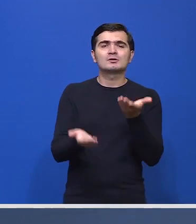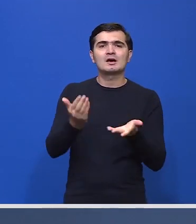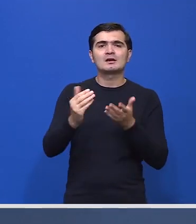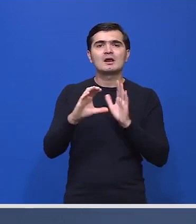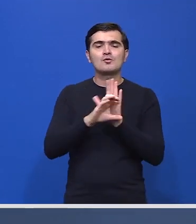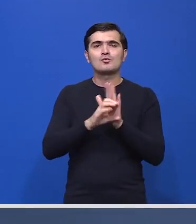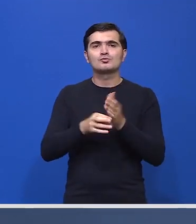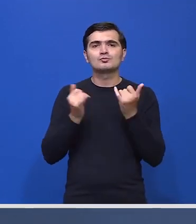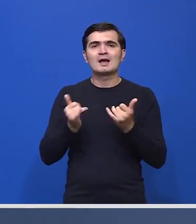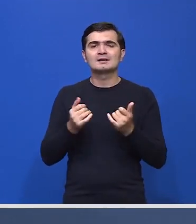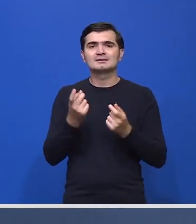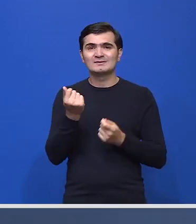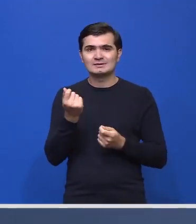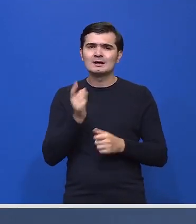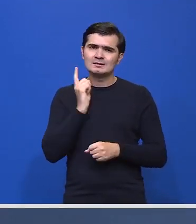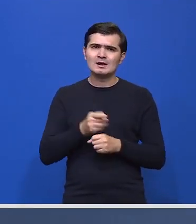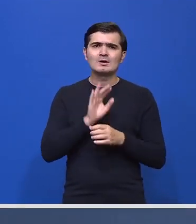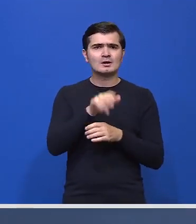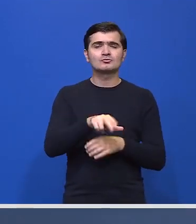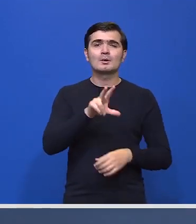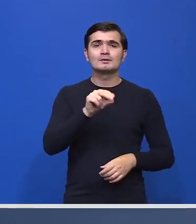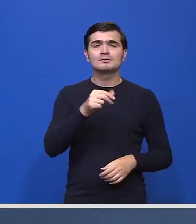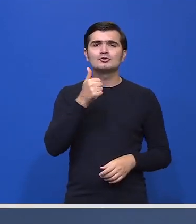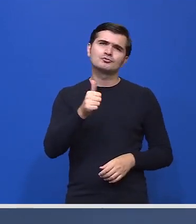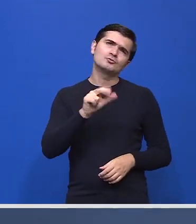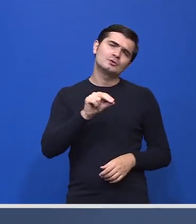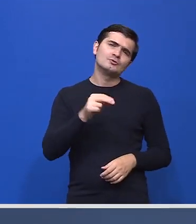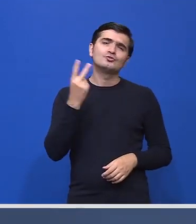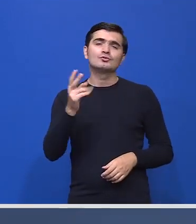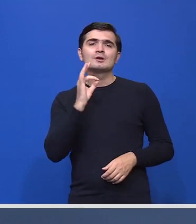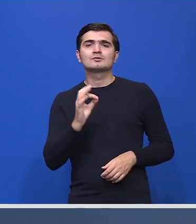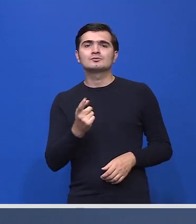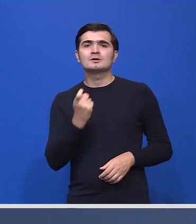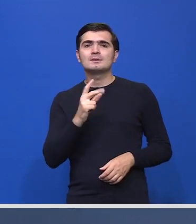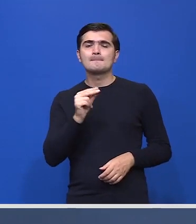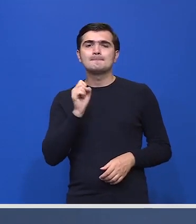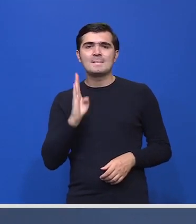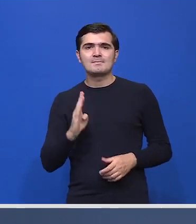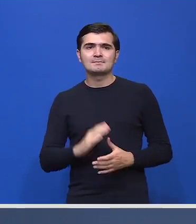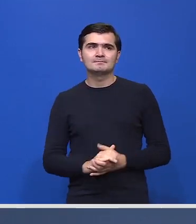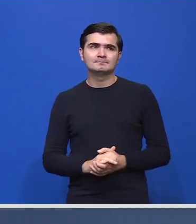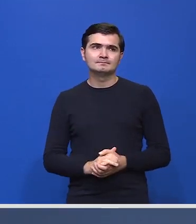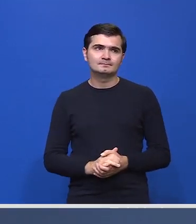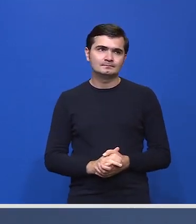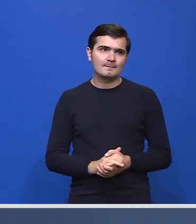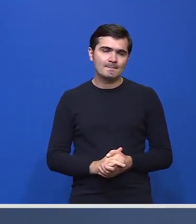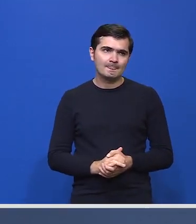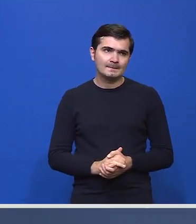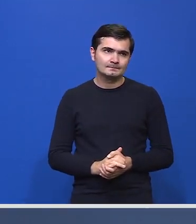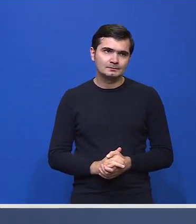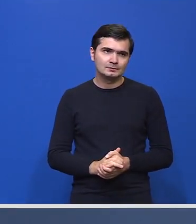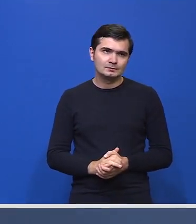de astăzi, ar trebui să ne ducă la 31%, 32% din PIB, doar din aceste elemente. Și totuși, dacă